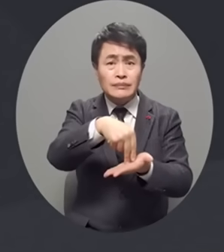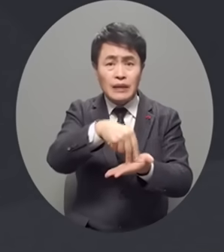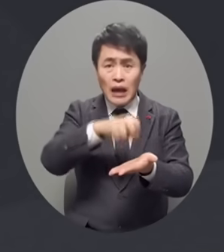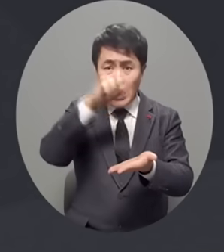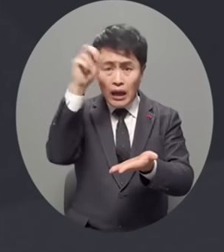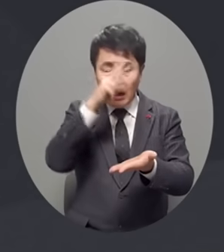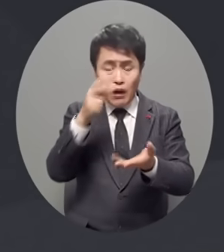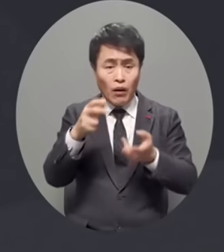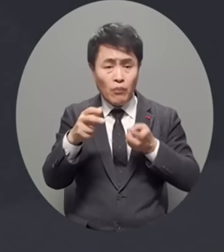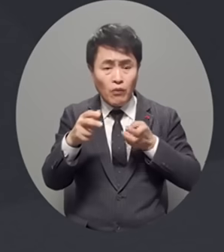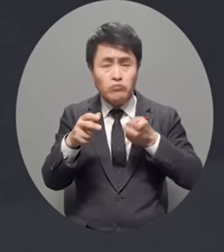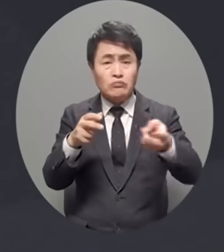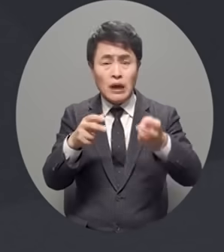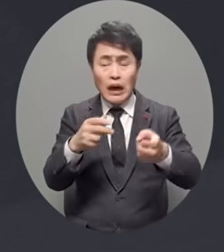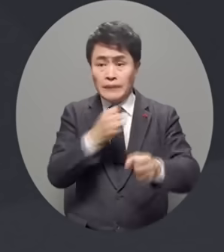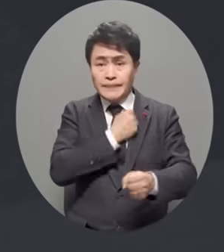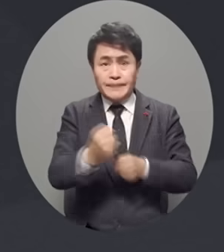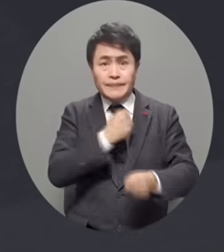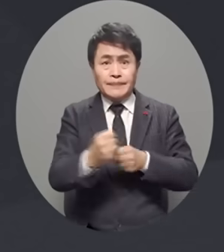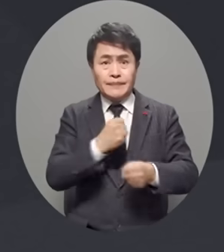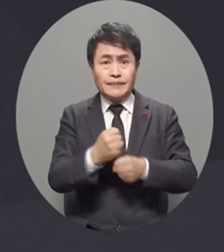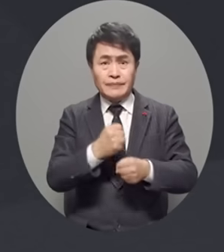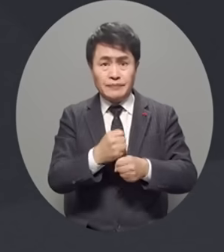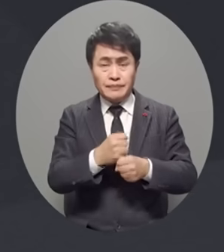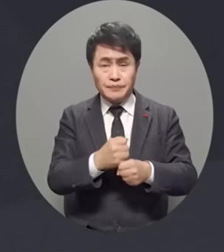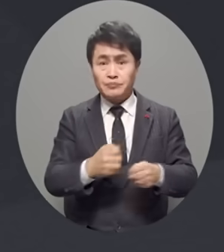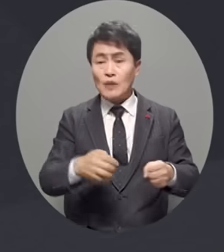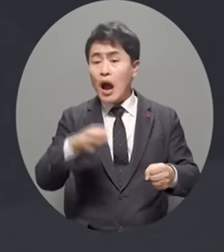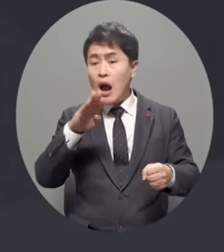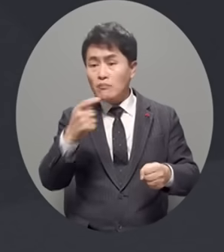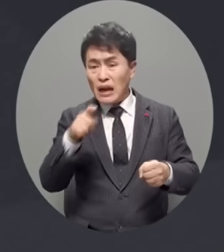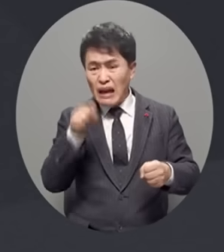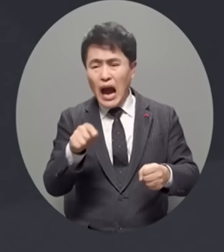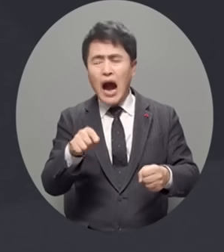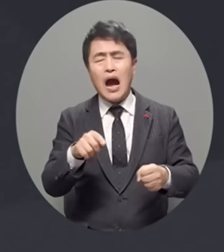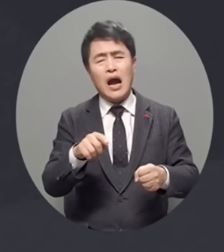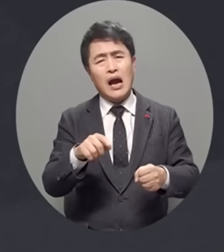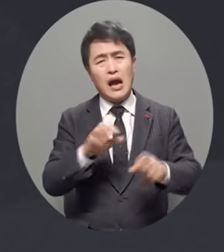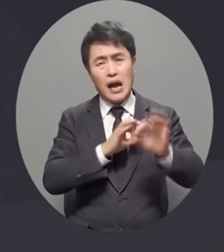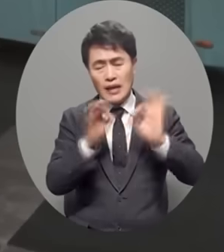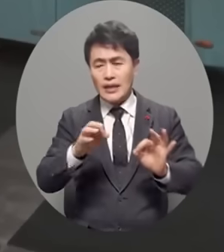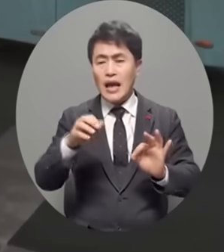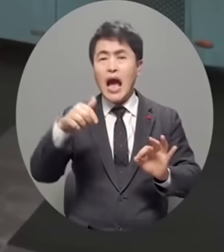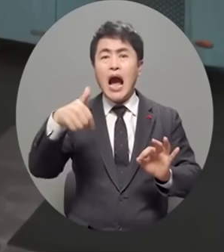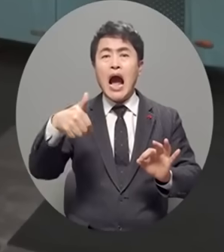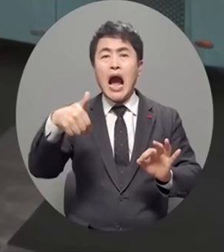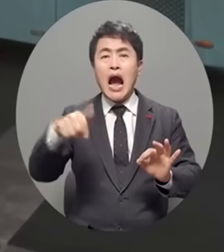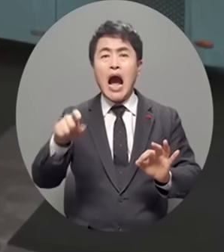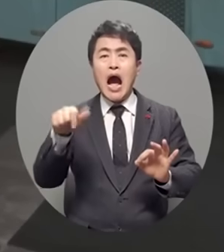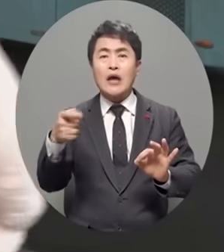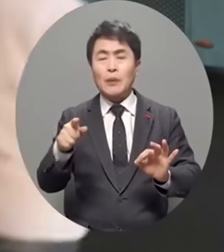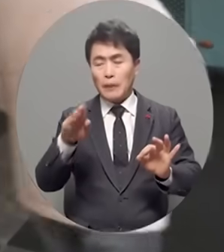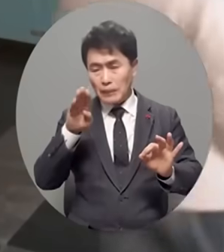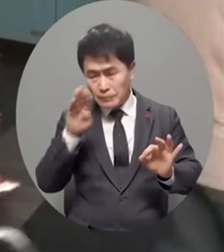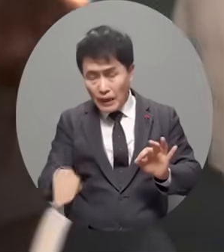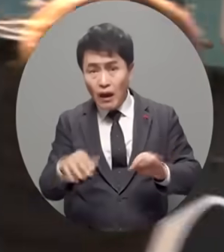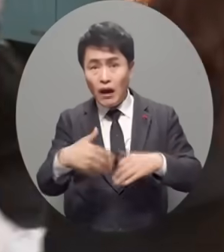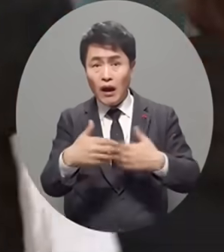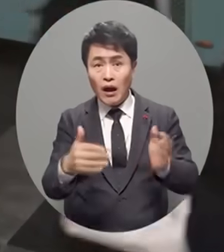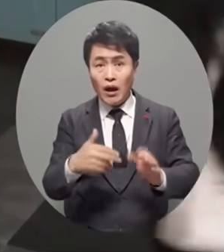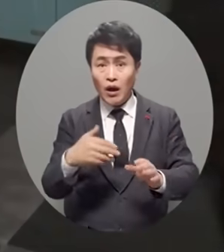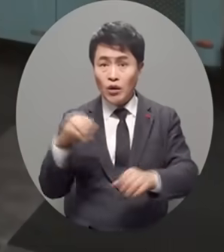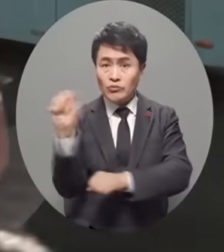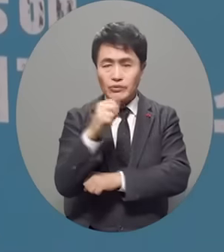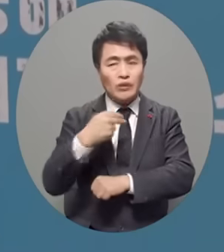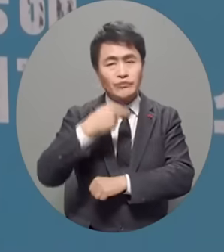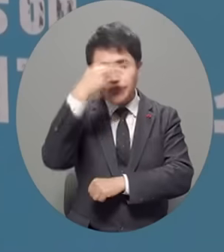갑자기 버스가 움직여 당황한 나머지 브레이크가 아닌 가속 페달을 밟았다는 겁니다. 다만 운전자가 술에 취한 상태는